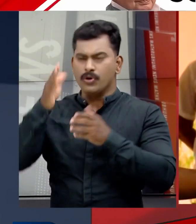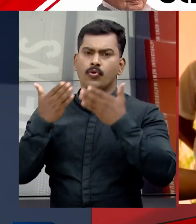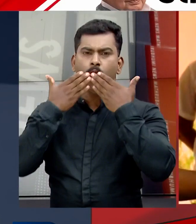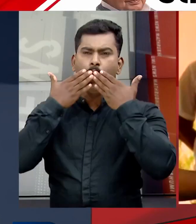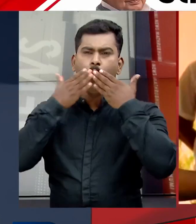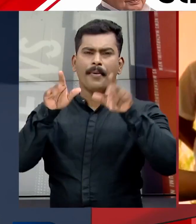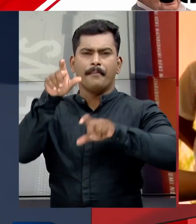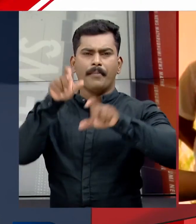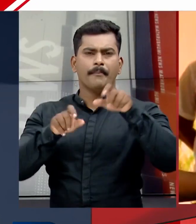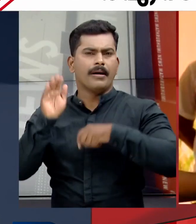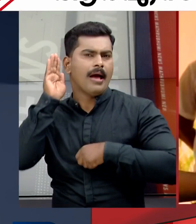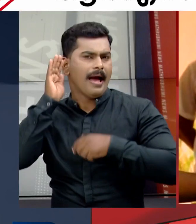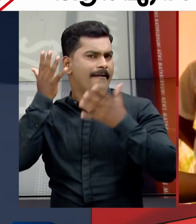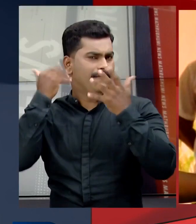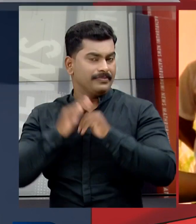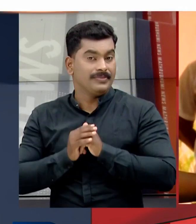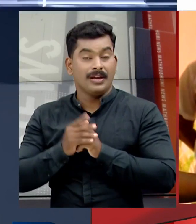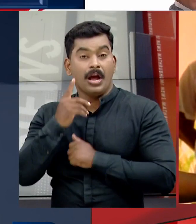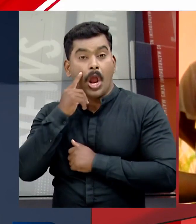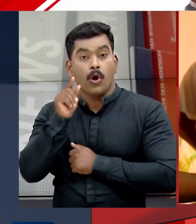കണ്ണൂർ യൂണിവേഴ്സിറ്റി വി സിയുടെ നിയമനത്തിൽ